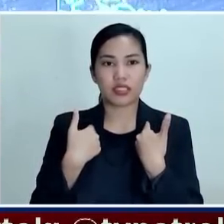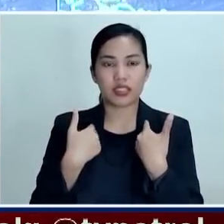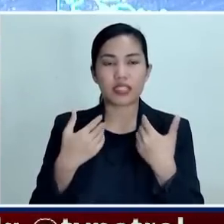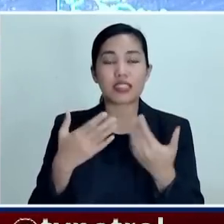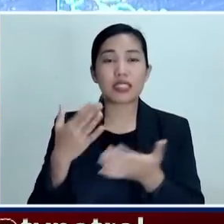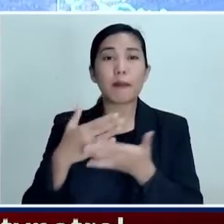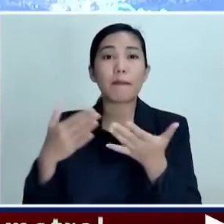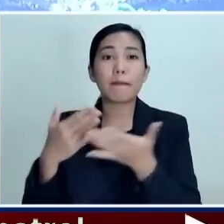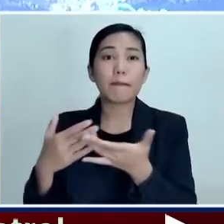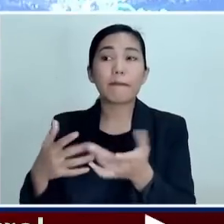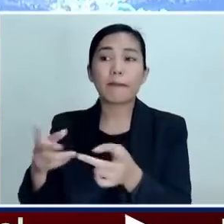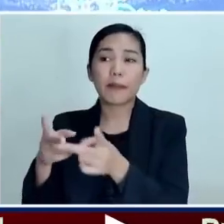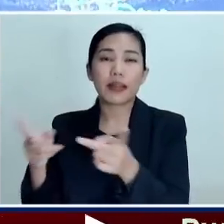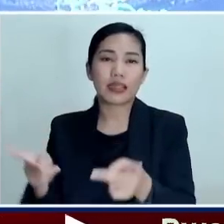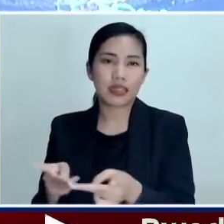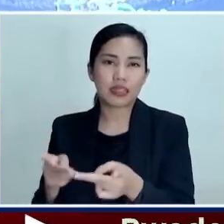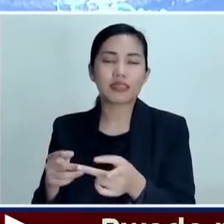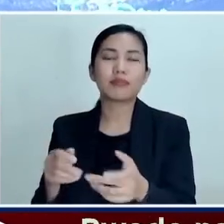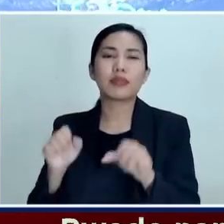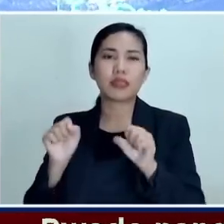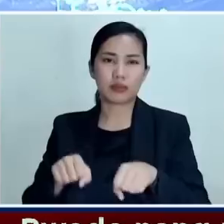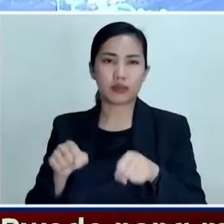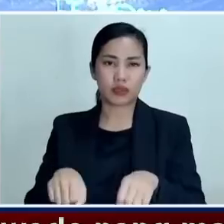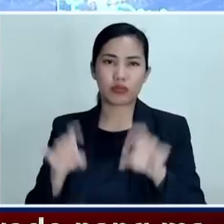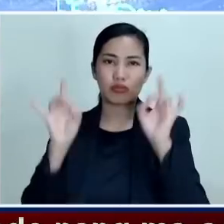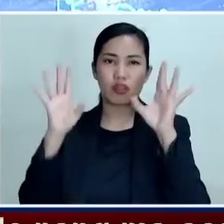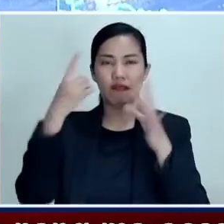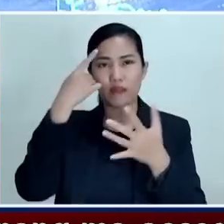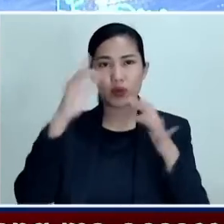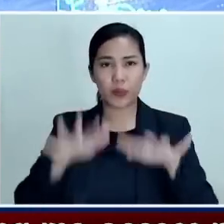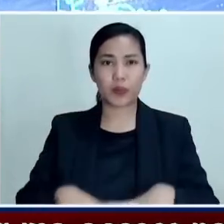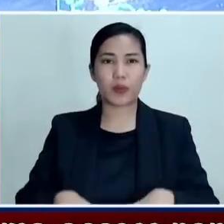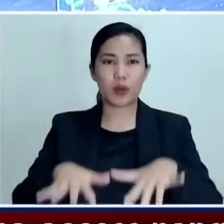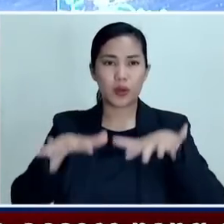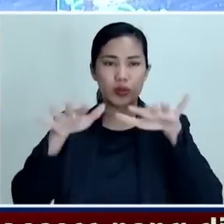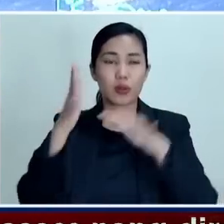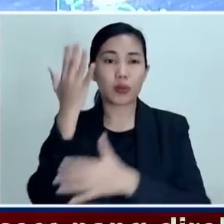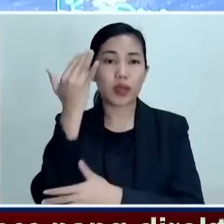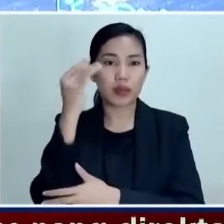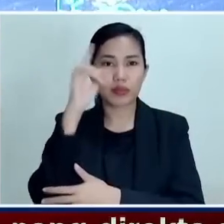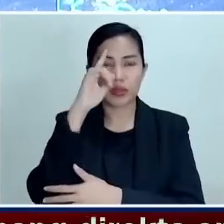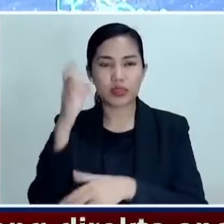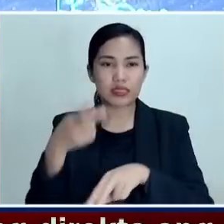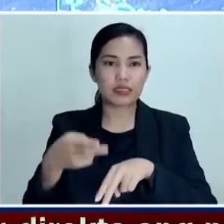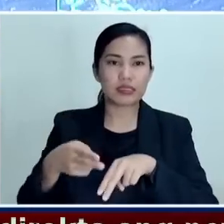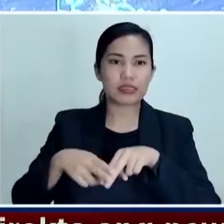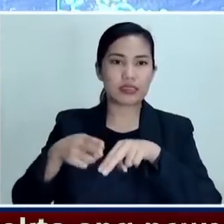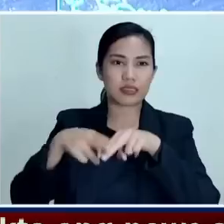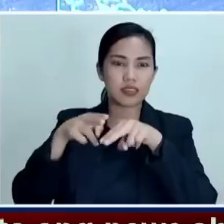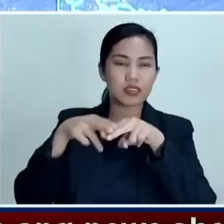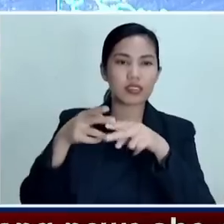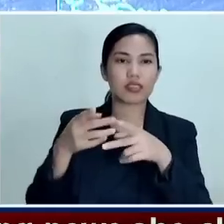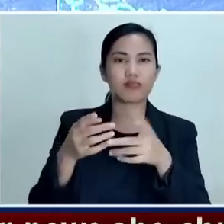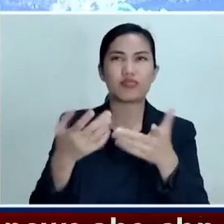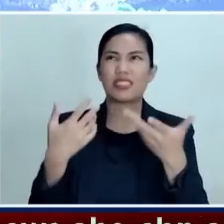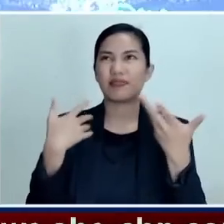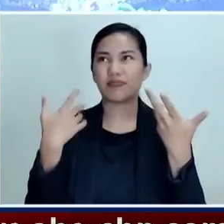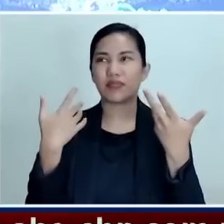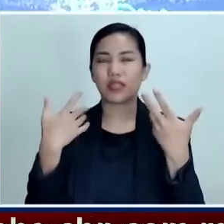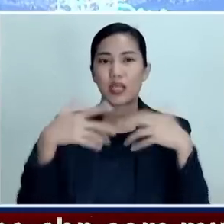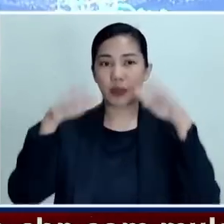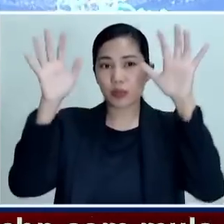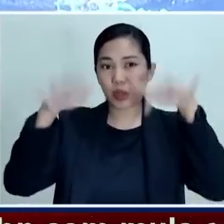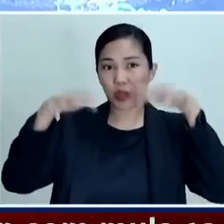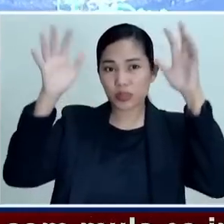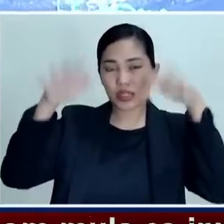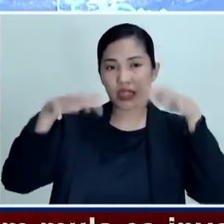nagiging prone po sila sa mga pagbaha. Also, dahil po sa mga increased na o yung intensity ng mga pag-ulan natin, again, tignan po natin